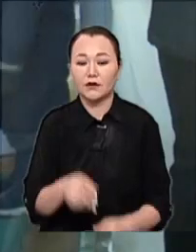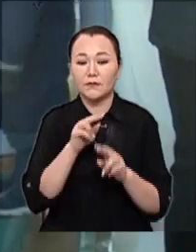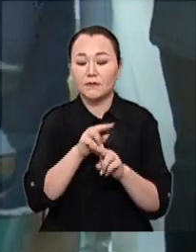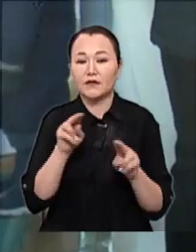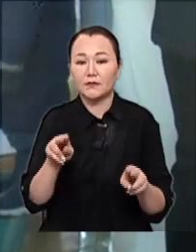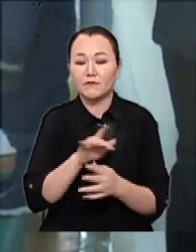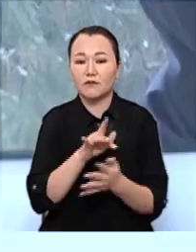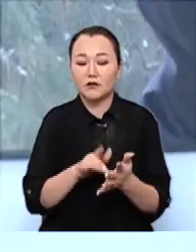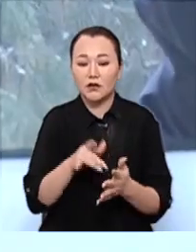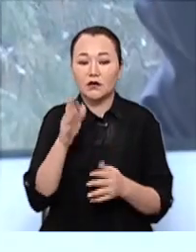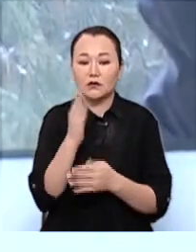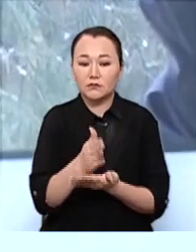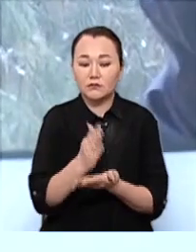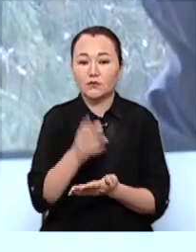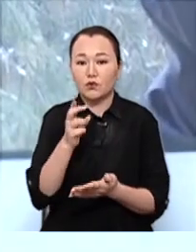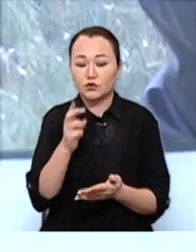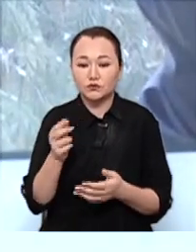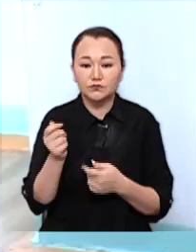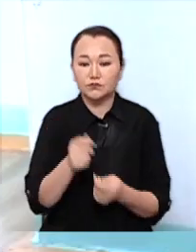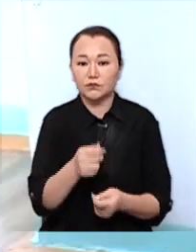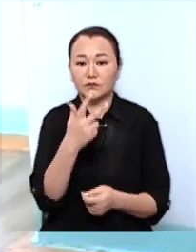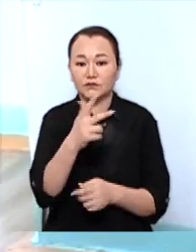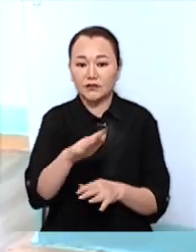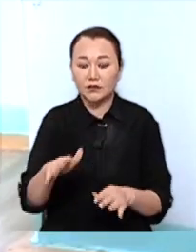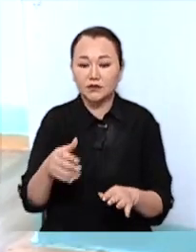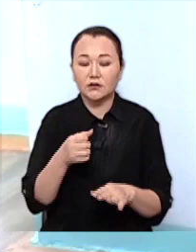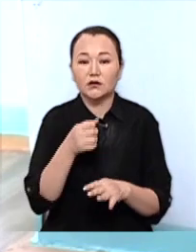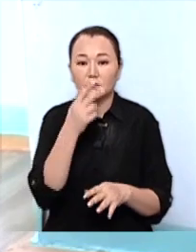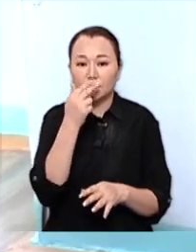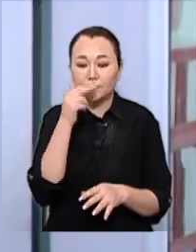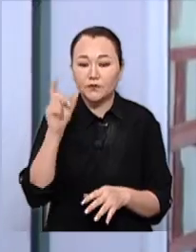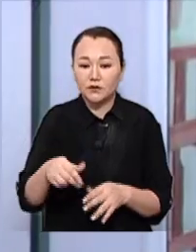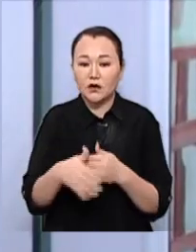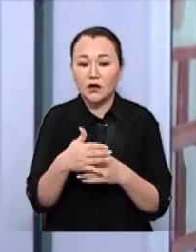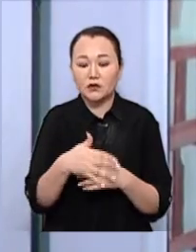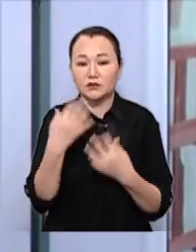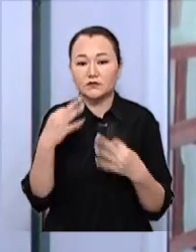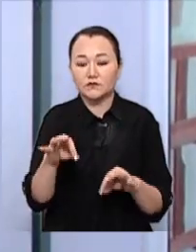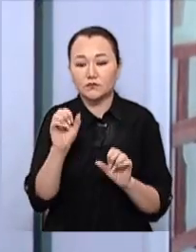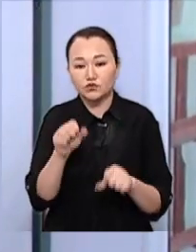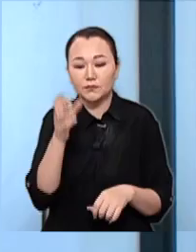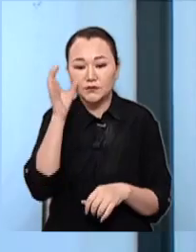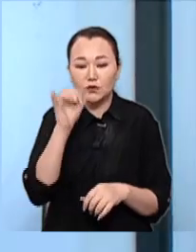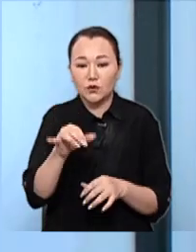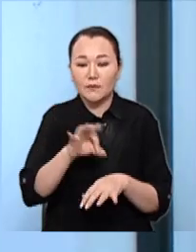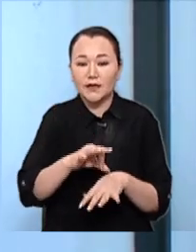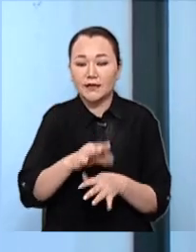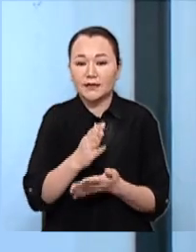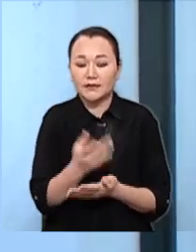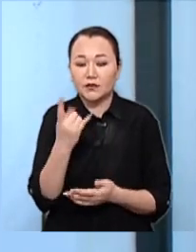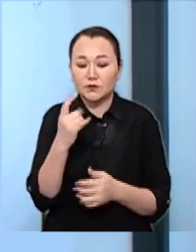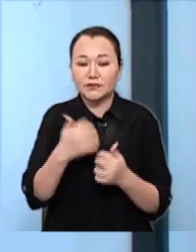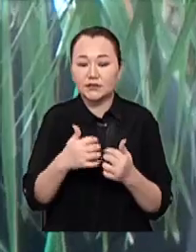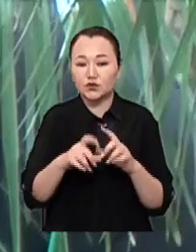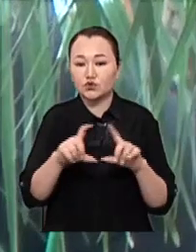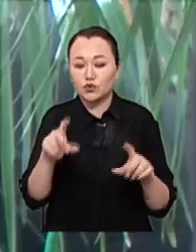Петропавлда мектепке балта менен пышага келип, үч окуучуга шабуул жасаган жеткинчектин жазадан босатылуу мүмкүн бе? Психикасында ауытуу бар баланы орто